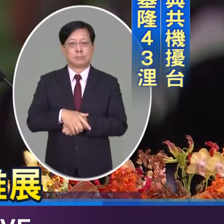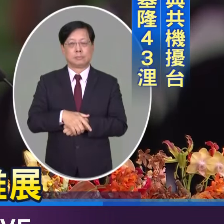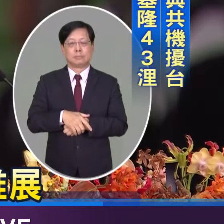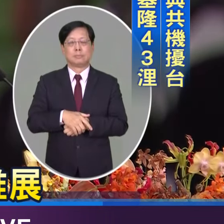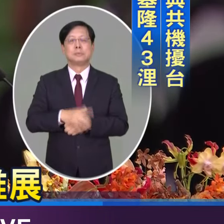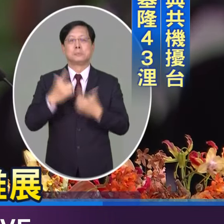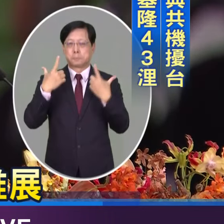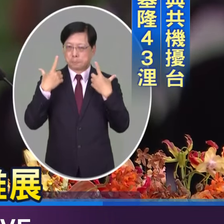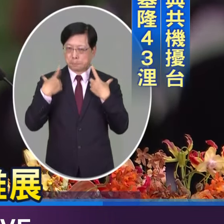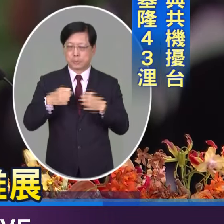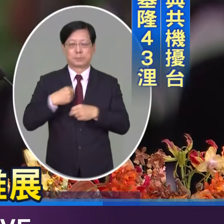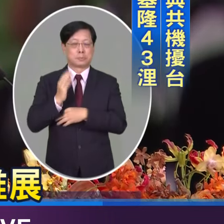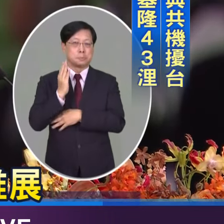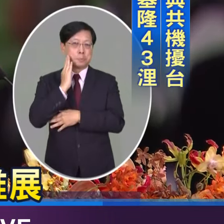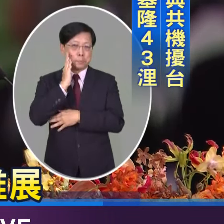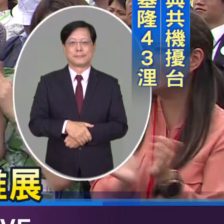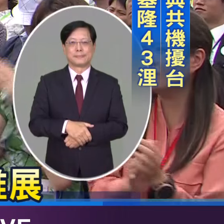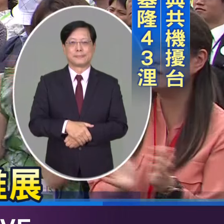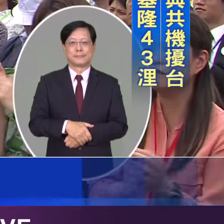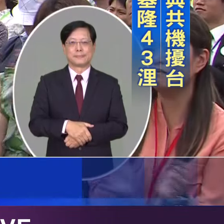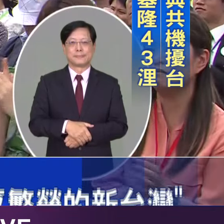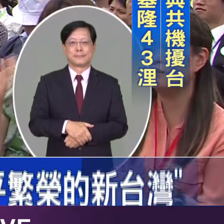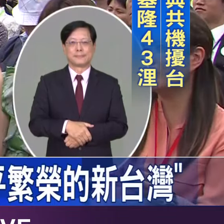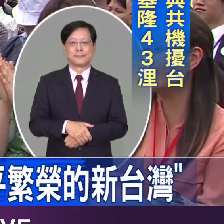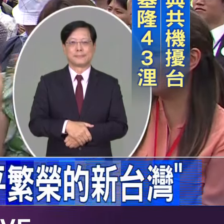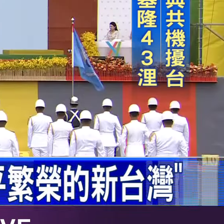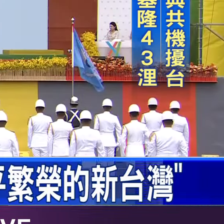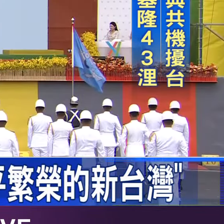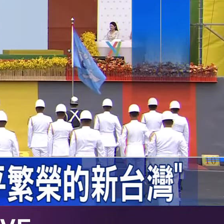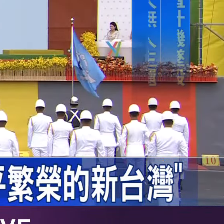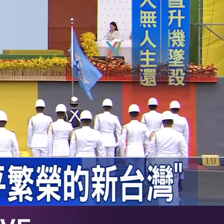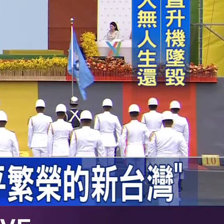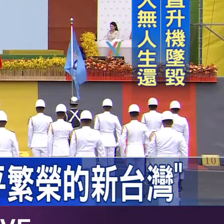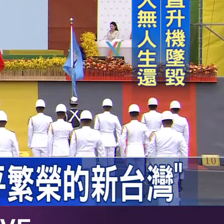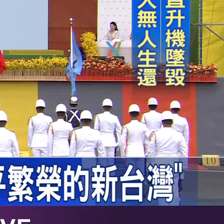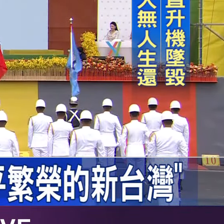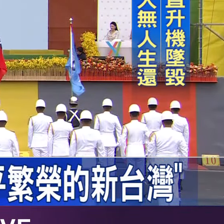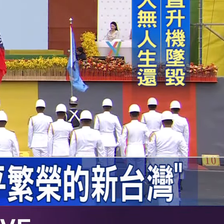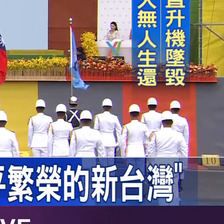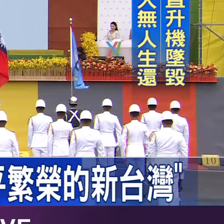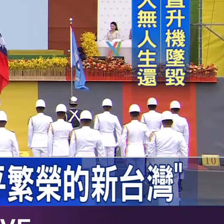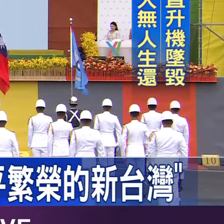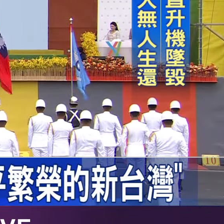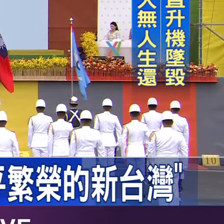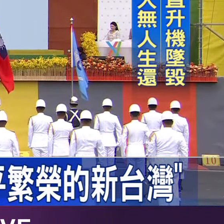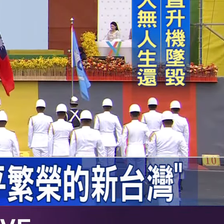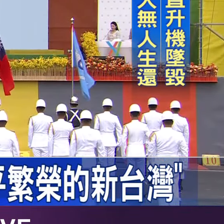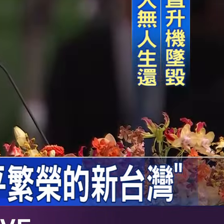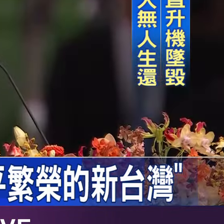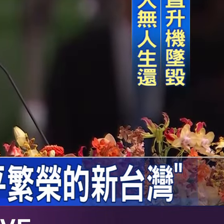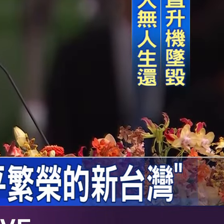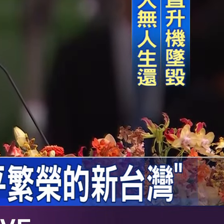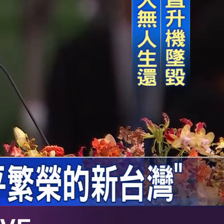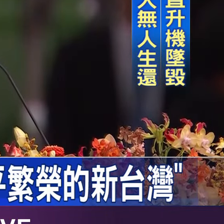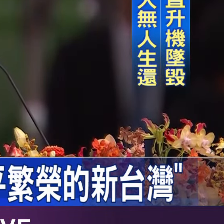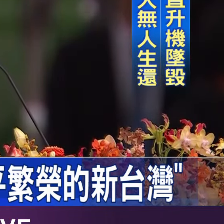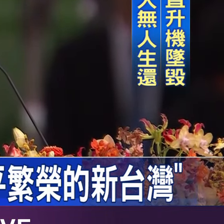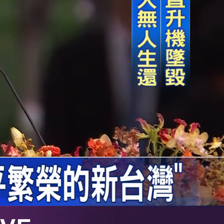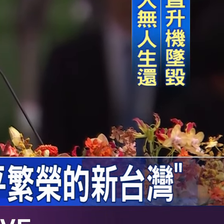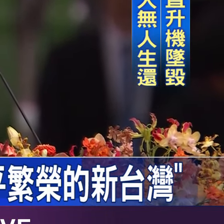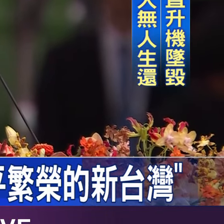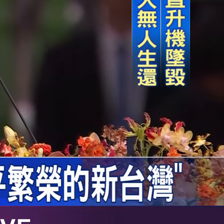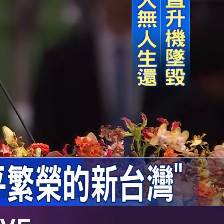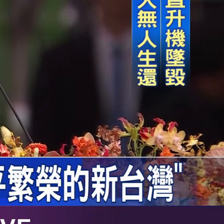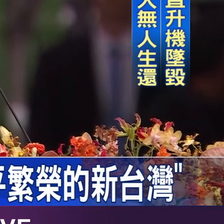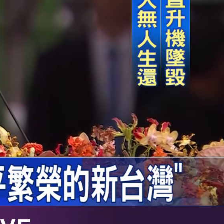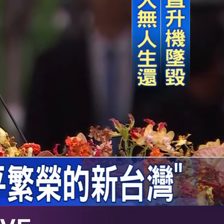政自然顺利推展， 延续民主、和平、繁荣路线，团结台湾，回应民意期待。赖清德总统正